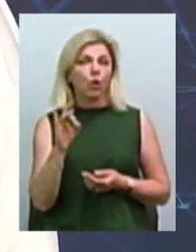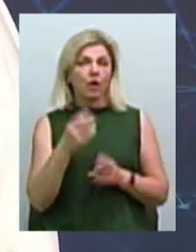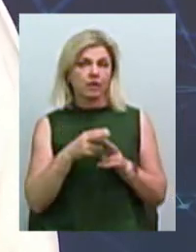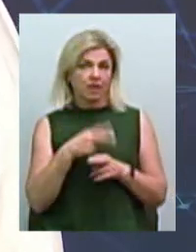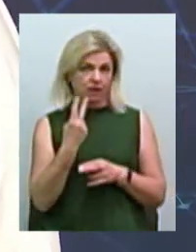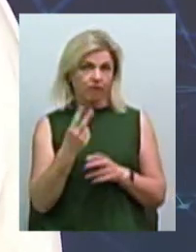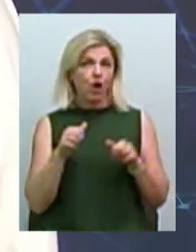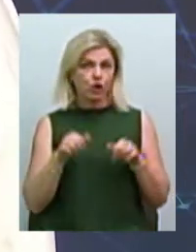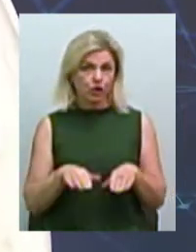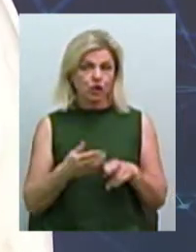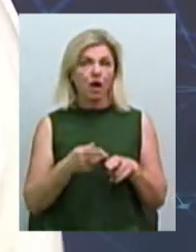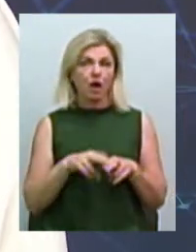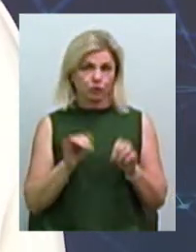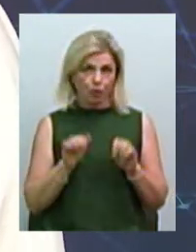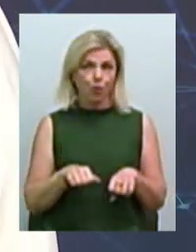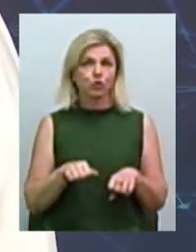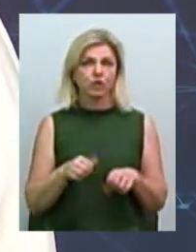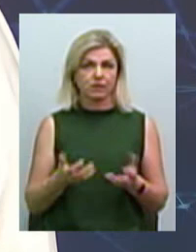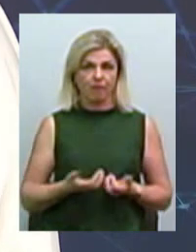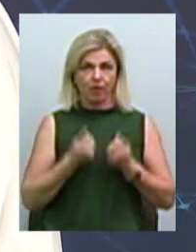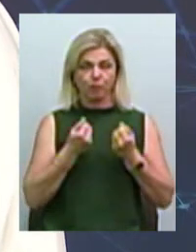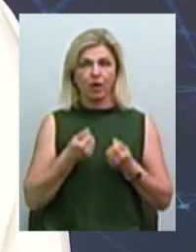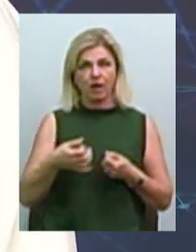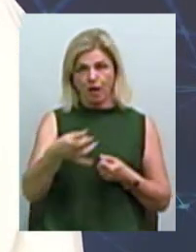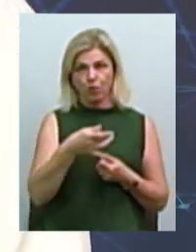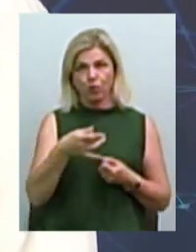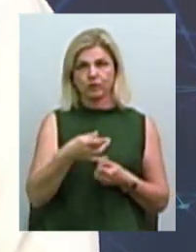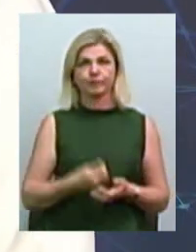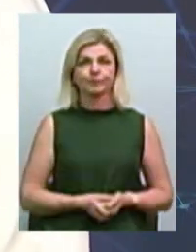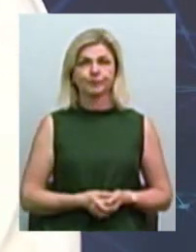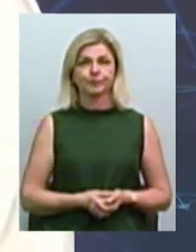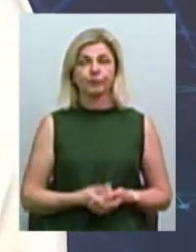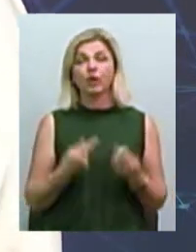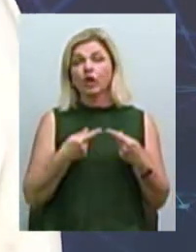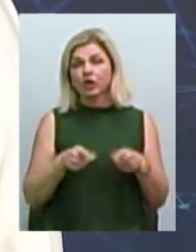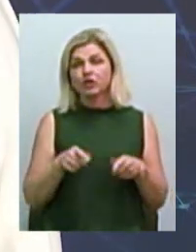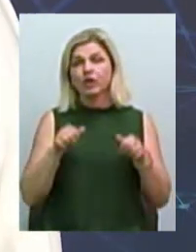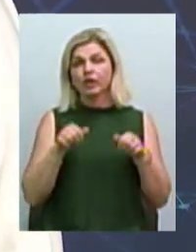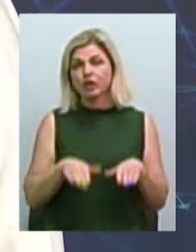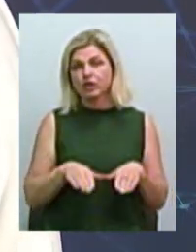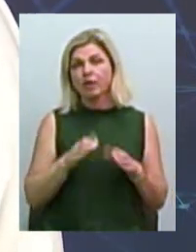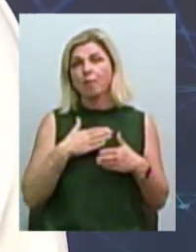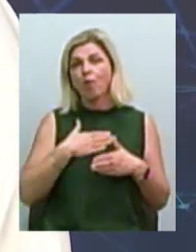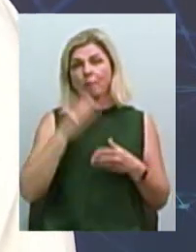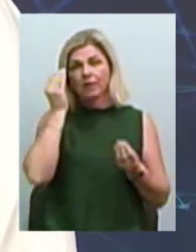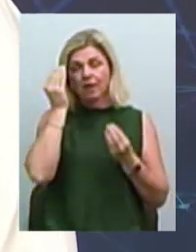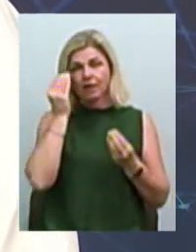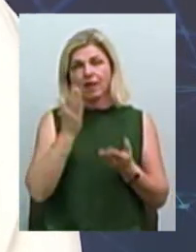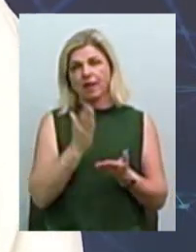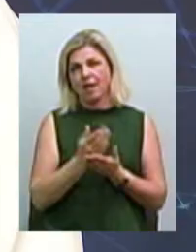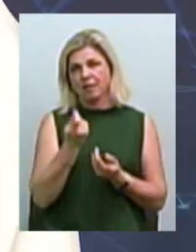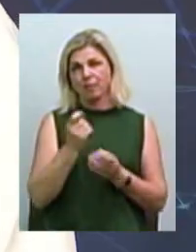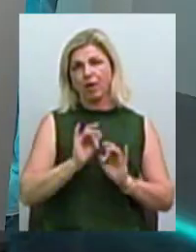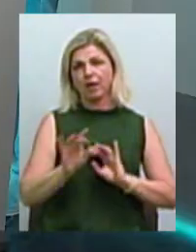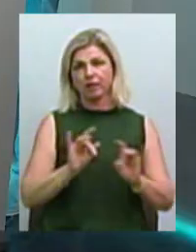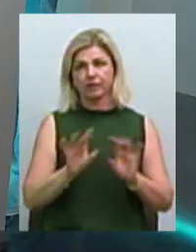можуть врятувати там райавтодор, якщо він потрібен району, і він готовий його спонсувати. Інші рішення, як на мене, ну, трошки є популістичним. По